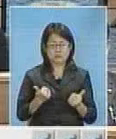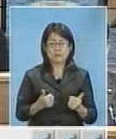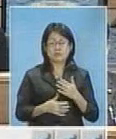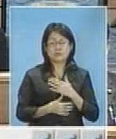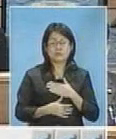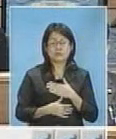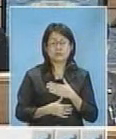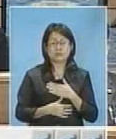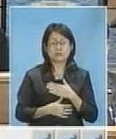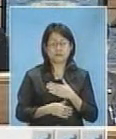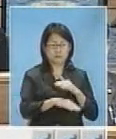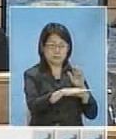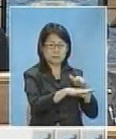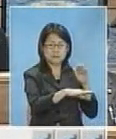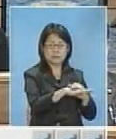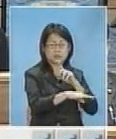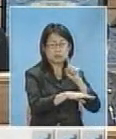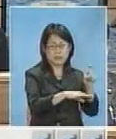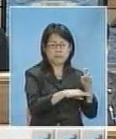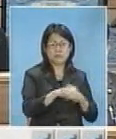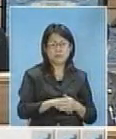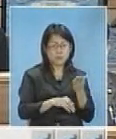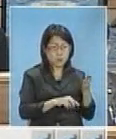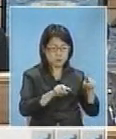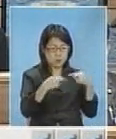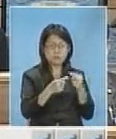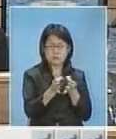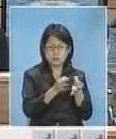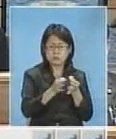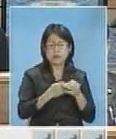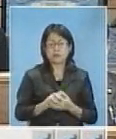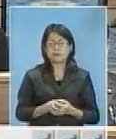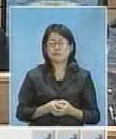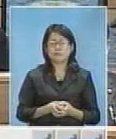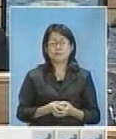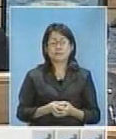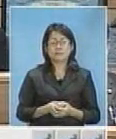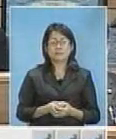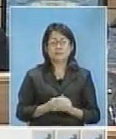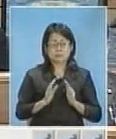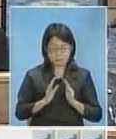มก็จะทวงคำตอบจากทางรัฐบาลใน 2-3 เรื่องที่มีความสำคัญตามที่ผมได้อภิปรายไปแล้วครับขอบคุณครับ